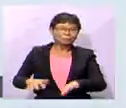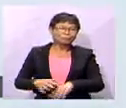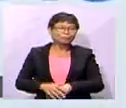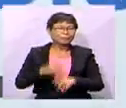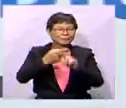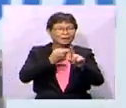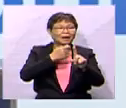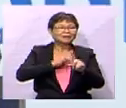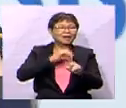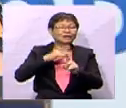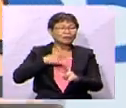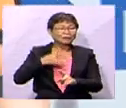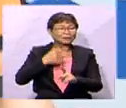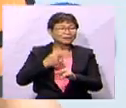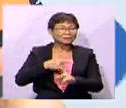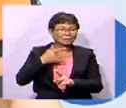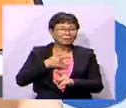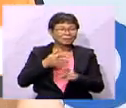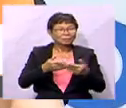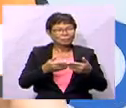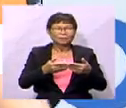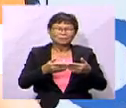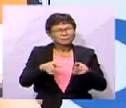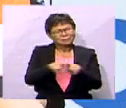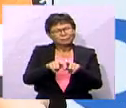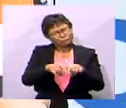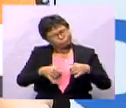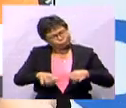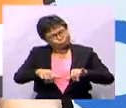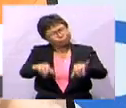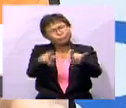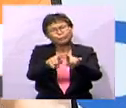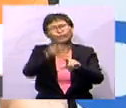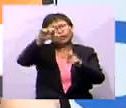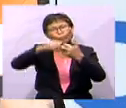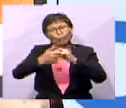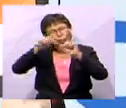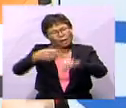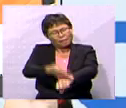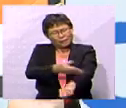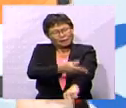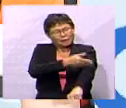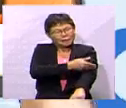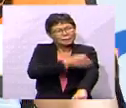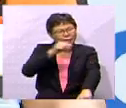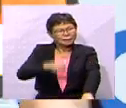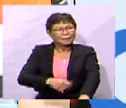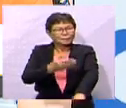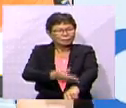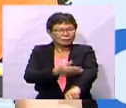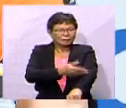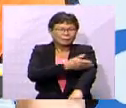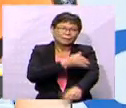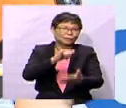rasa dari segi konsistensi tak ada masalah, cuma saya mungkin perlu perbaiki saya punya entry lah,